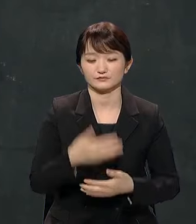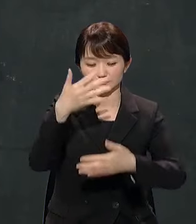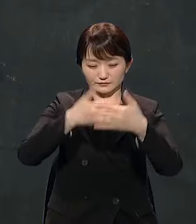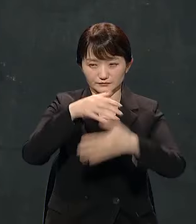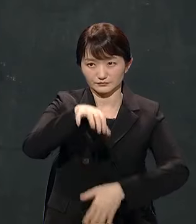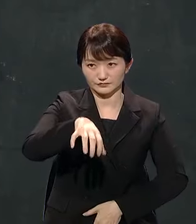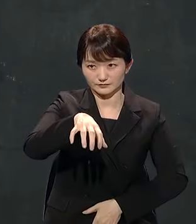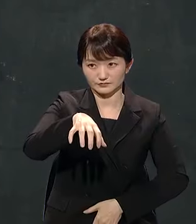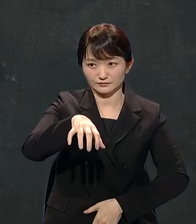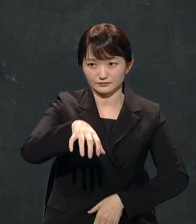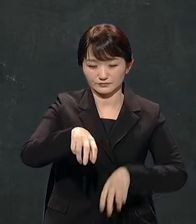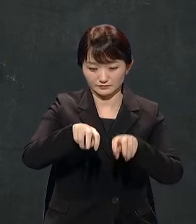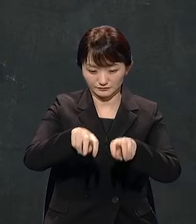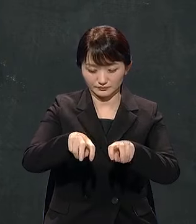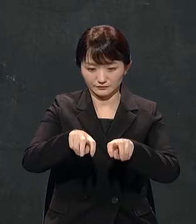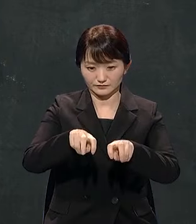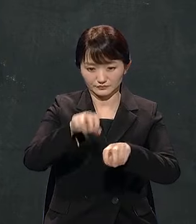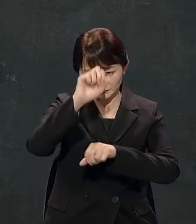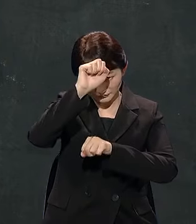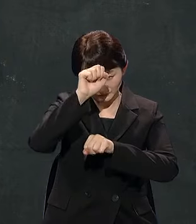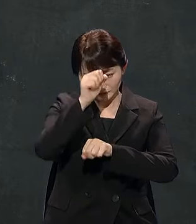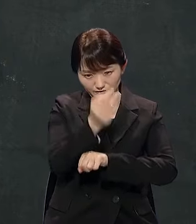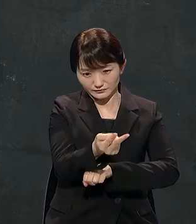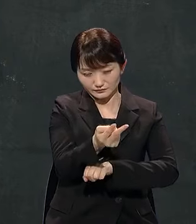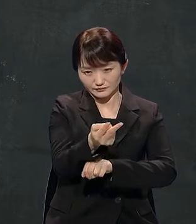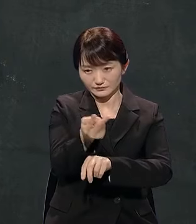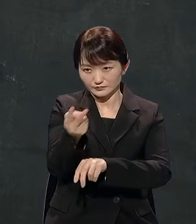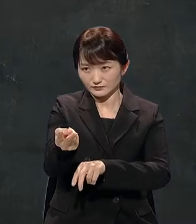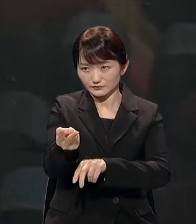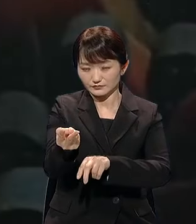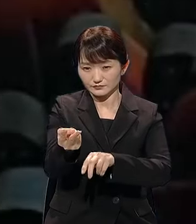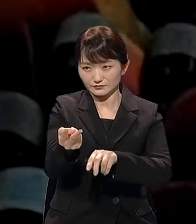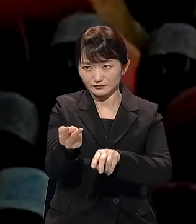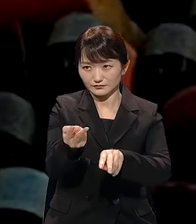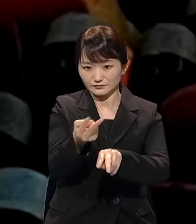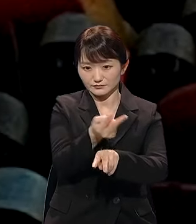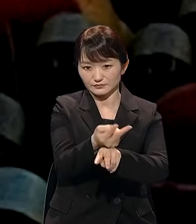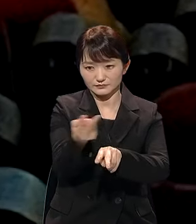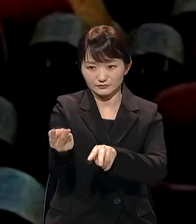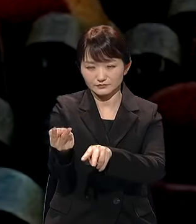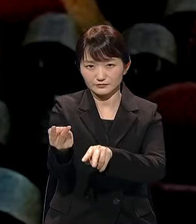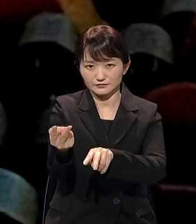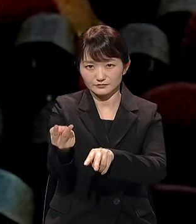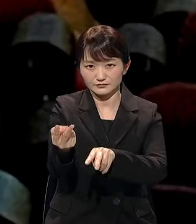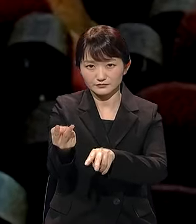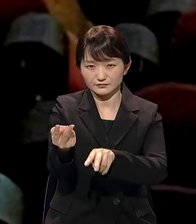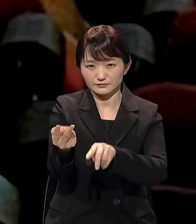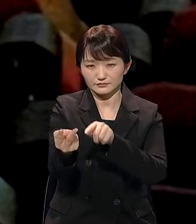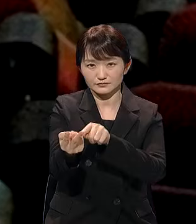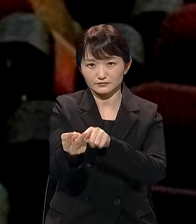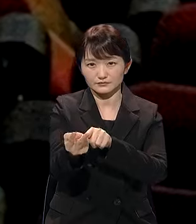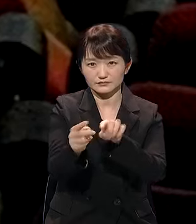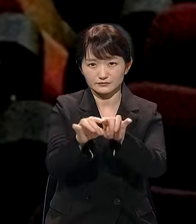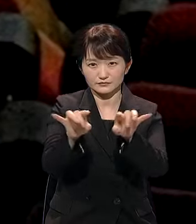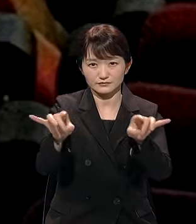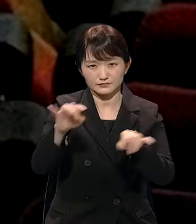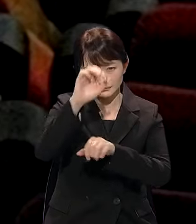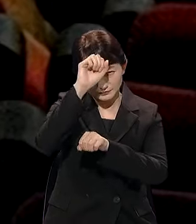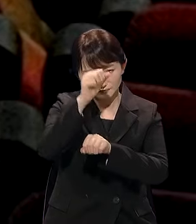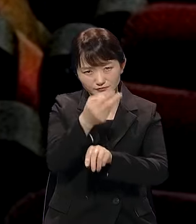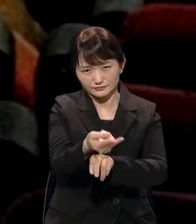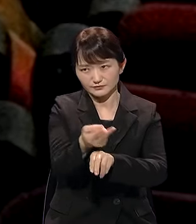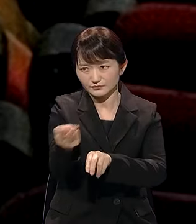한참 광고가 나가고 있는데요 저 앞에 좌석 위로 하얀 발이 삐죽삐죽 맨 다리까지 드러내고 각자의 족을